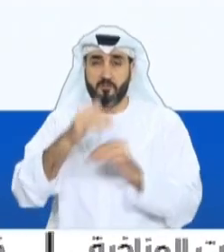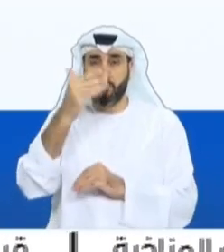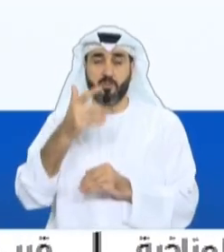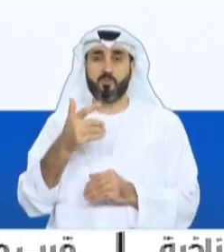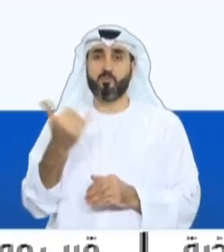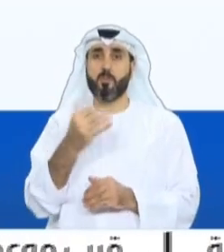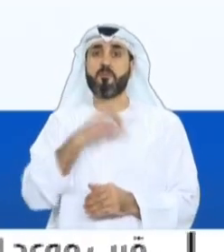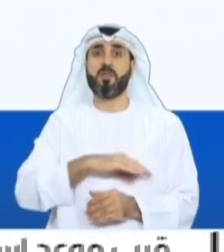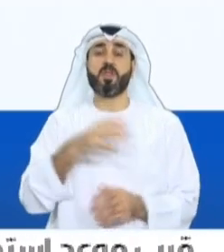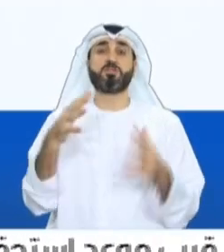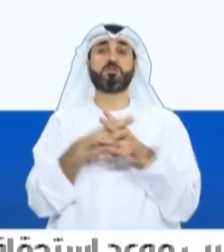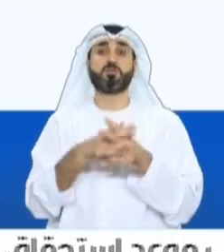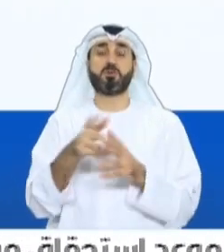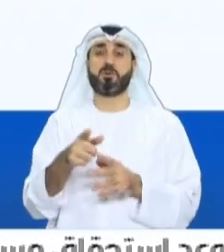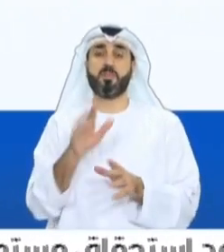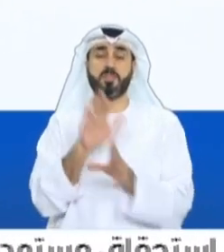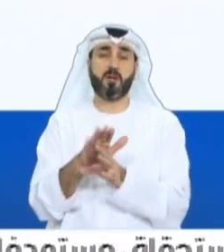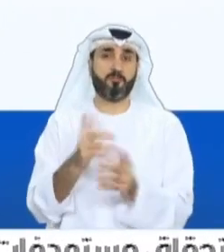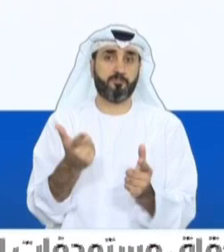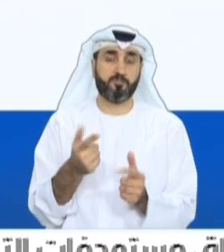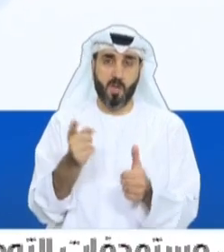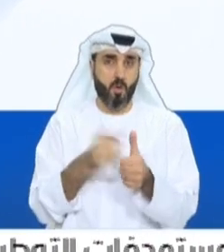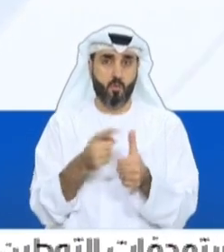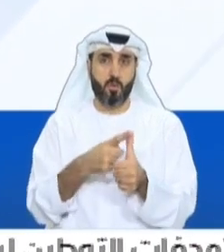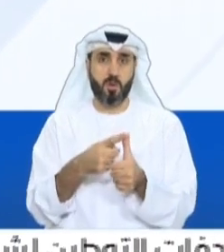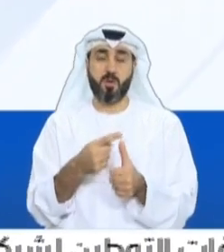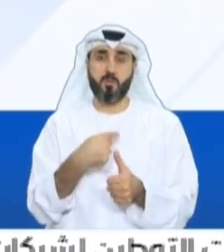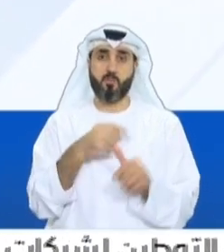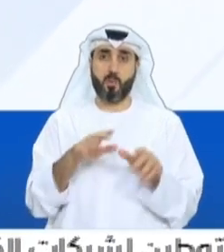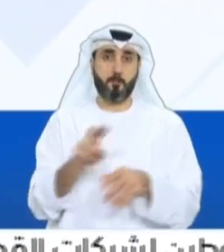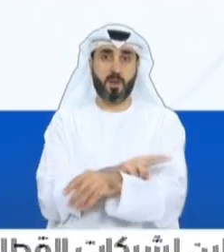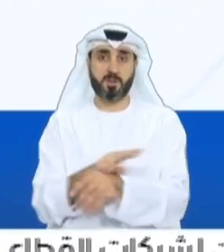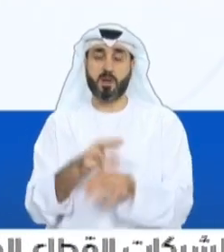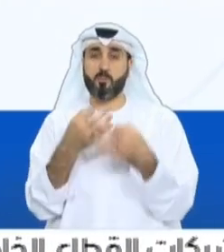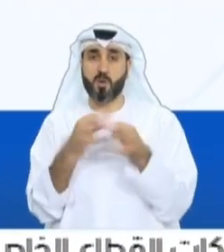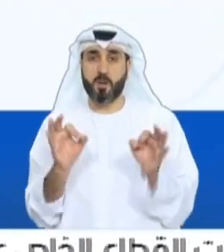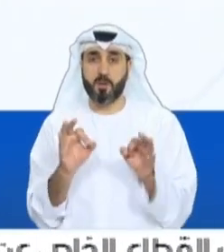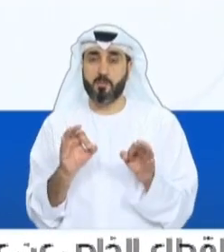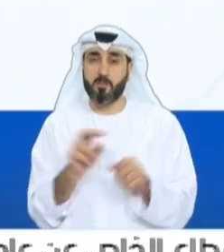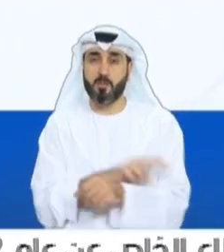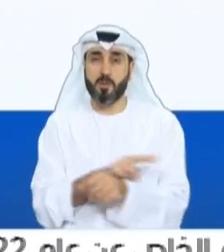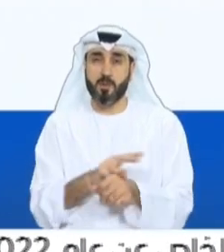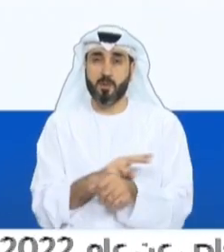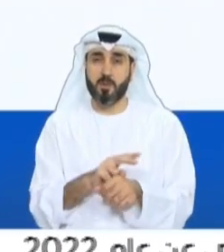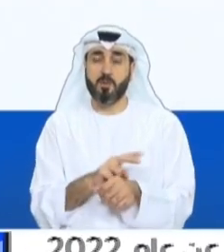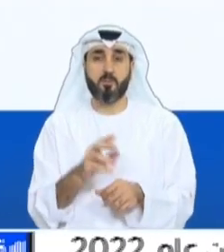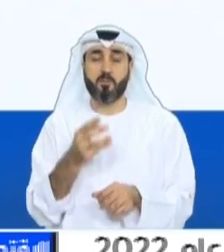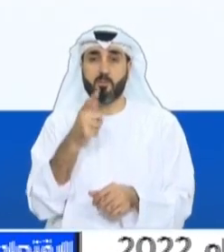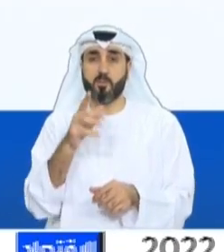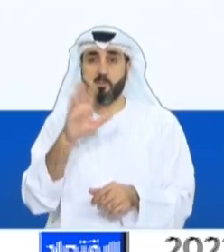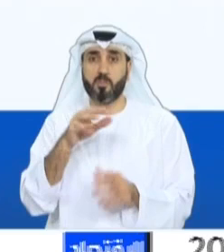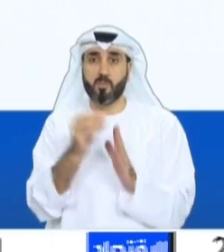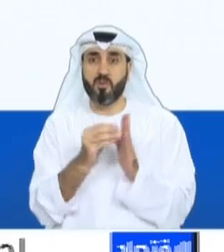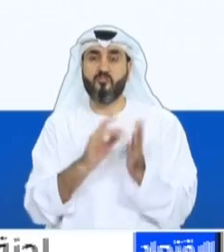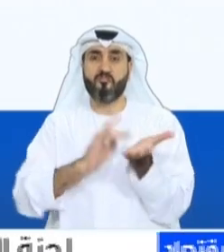اللي بتحصل الشركات كدعم. رقم واحد، إحنا عندنا منصة متكاملة اللي هي منصة نافس، يمكن طرح فيها